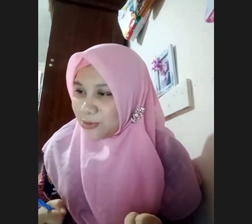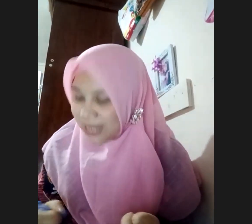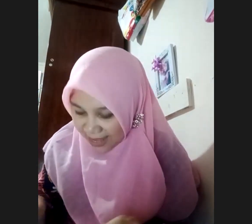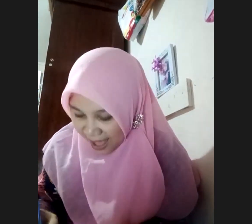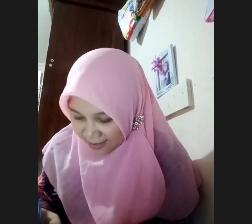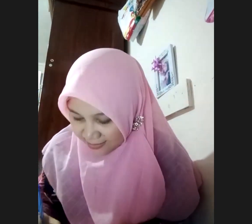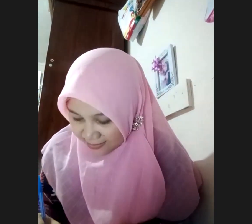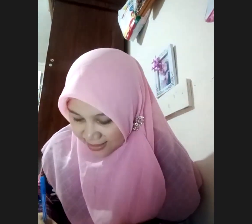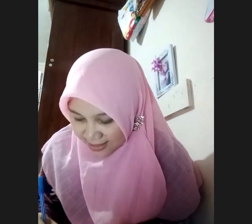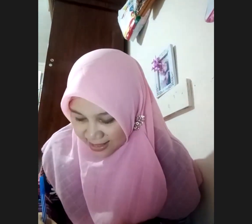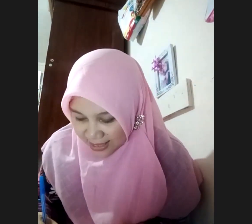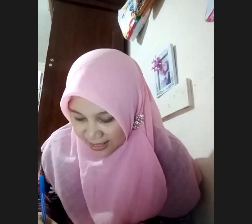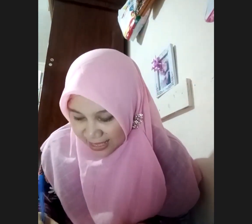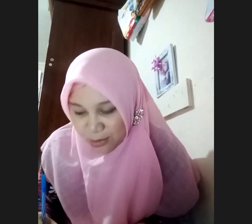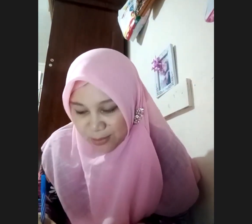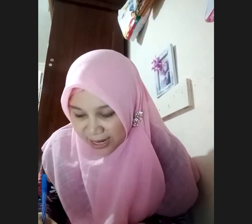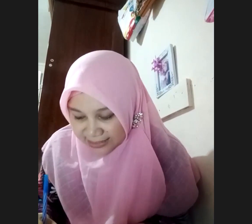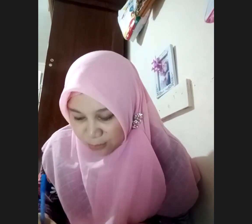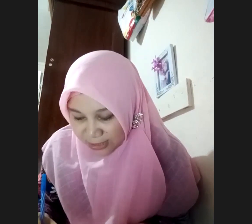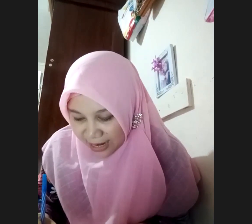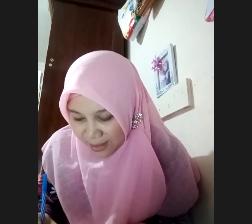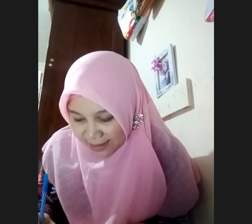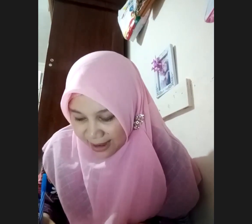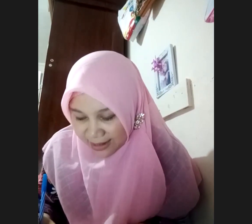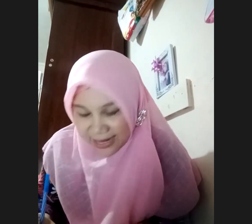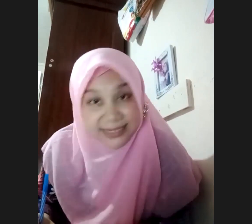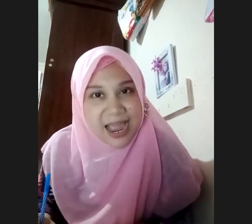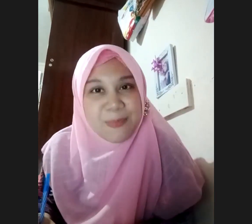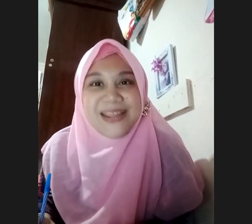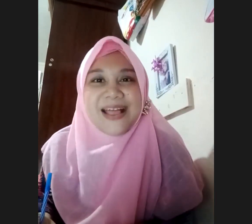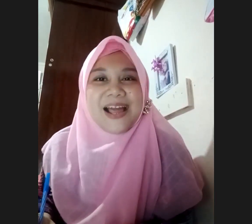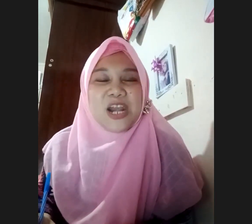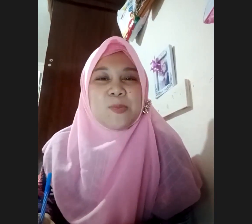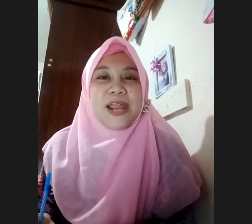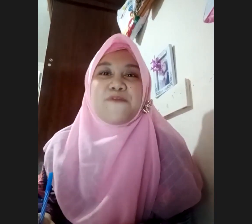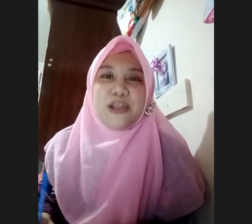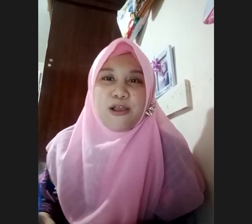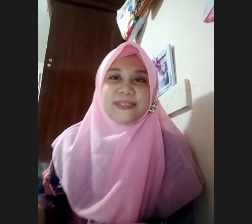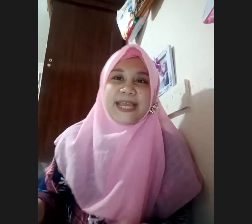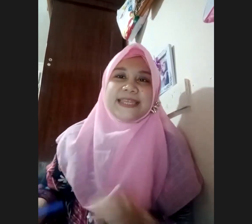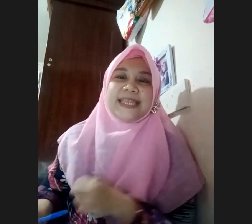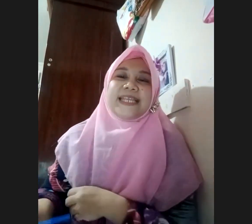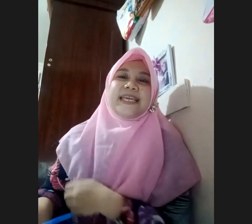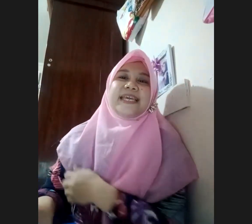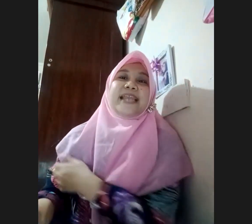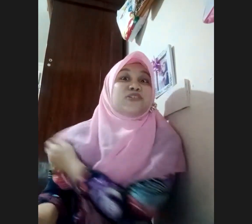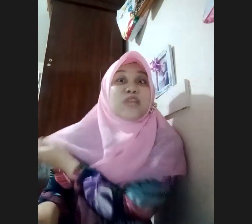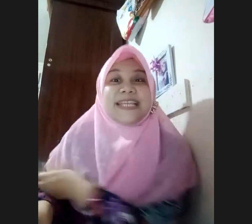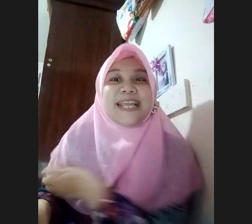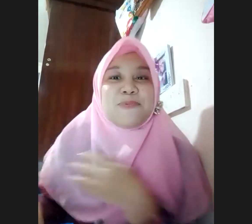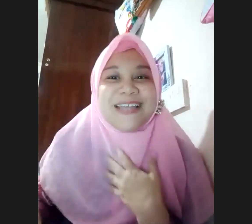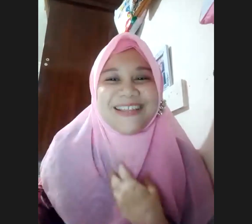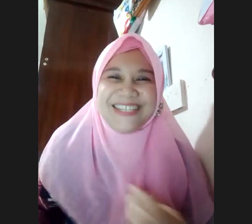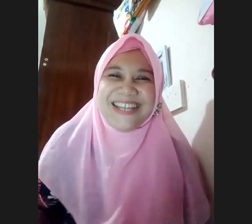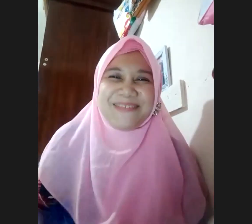Bidan Nuriyah ya. Ibu-ibu yang disebutkan namanya tadi silakan meninggalkan nomor handphone di kolom chat, nanti langsung